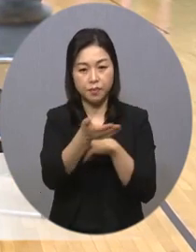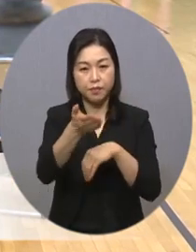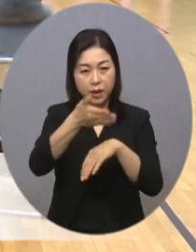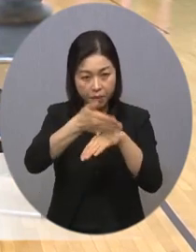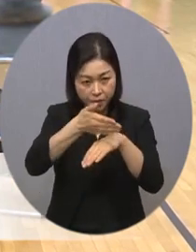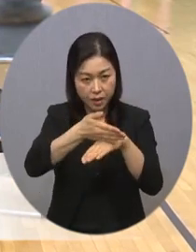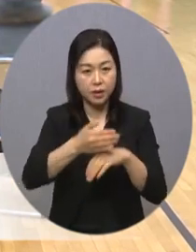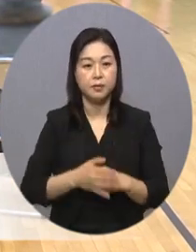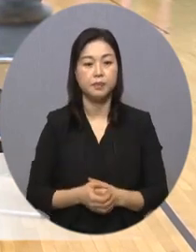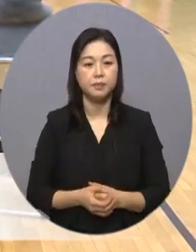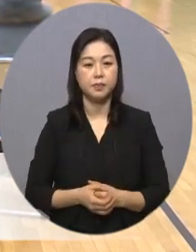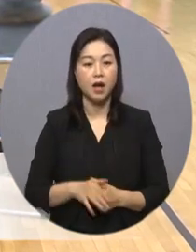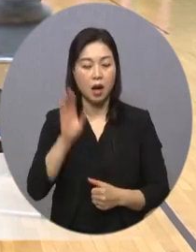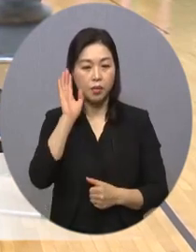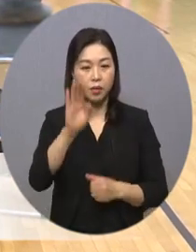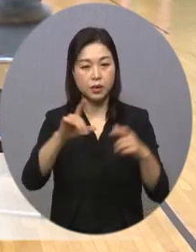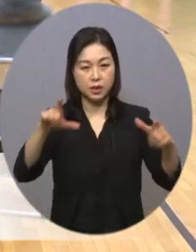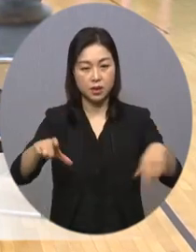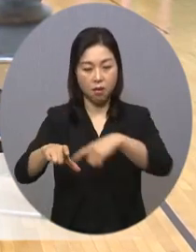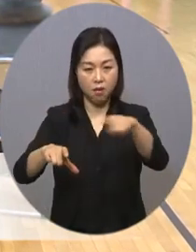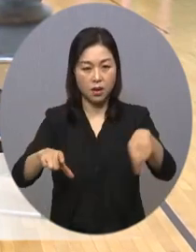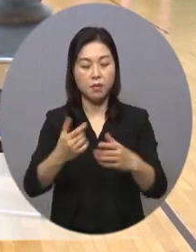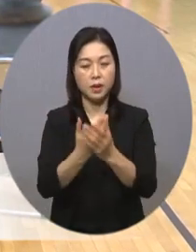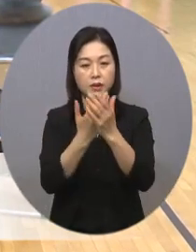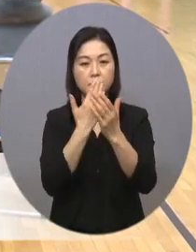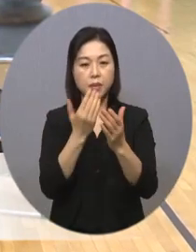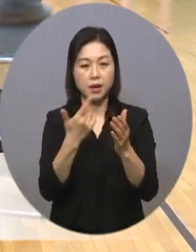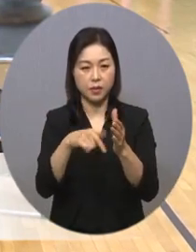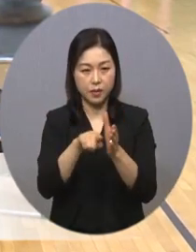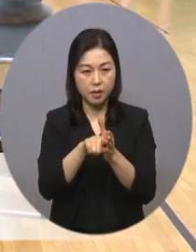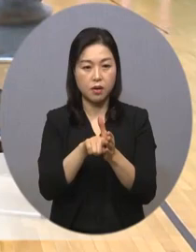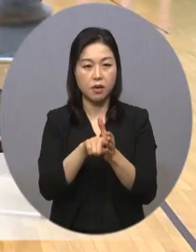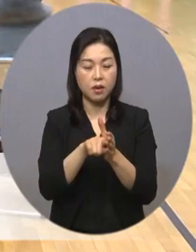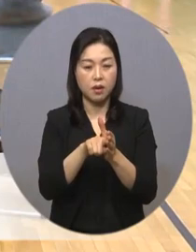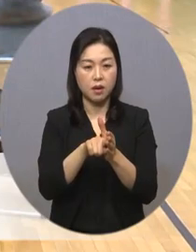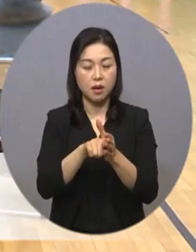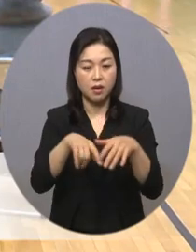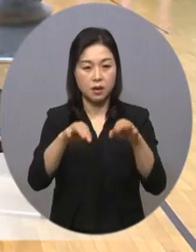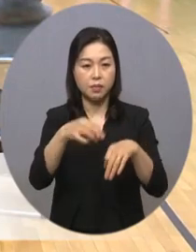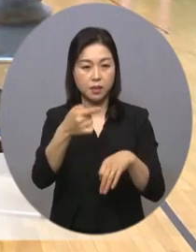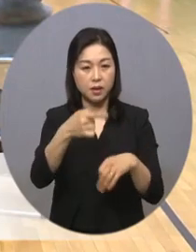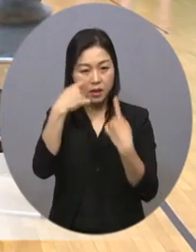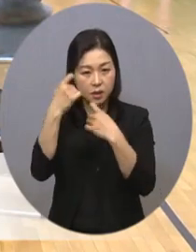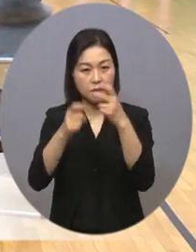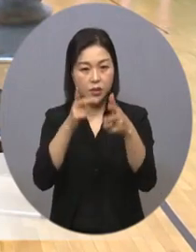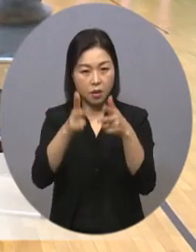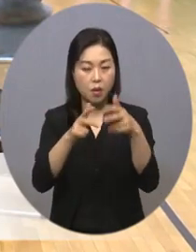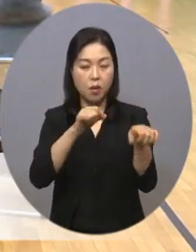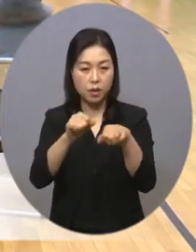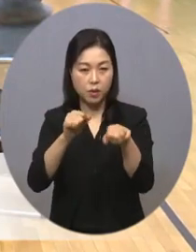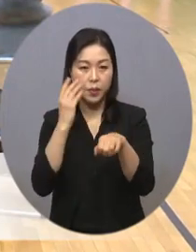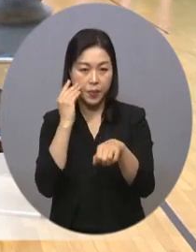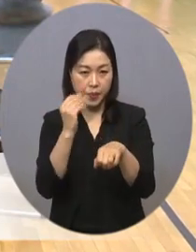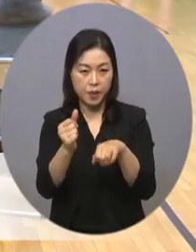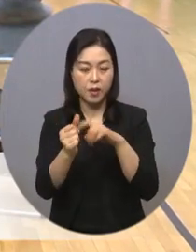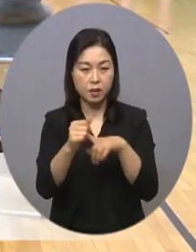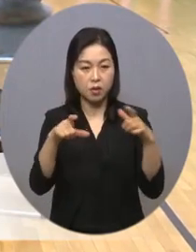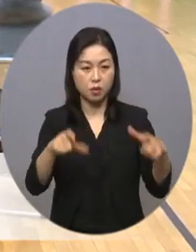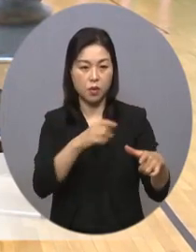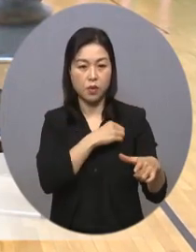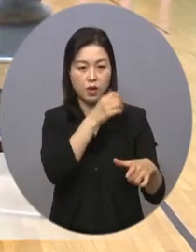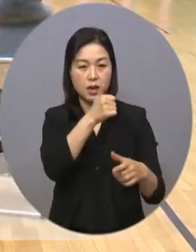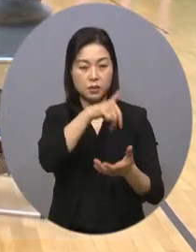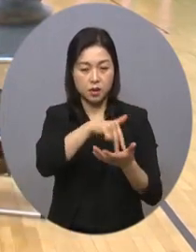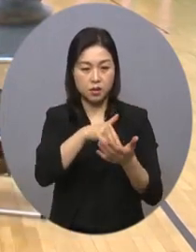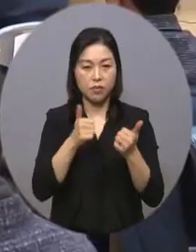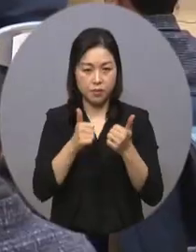말씀 드리면서 앞으로도 이 지역이 더 발전할 수 있도록 김일 기념사업회 활동이 잘 될 수 있도록 도의원으로서 역할